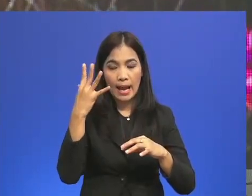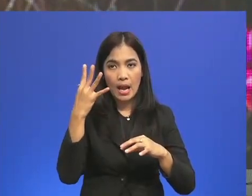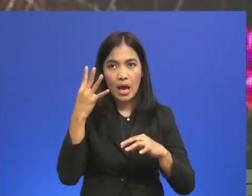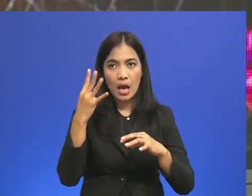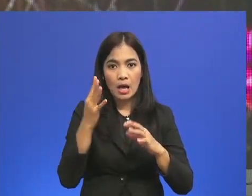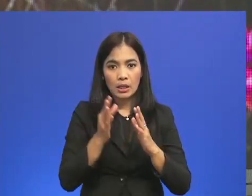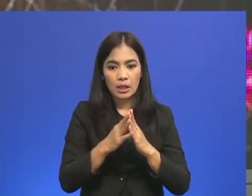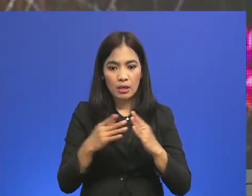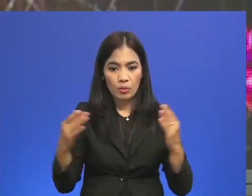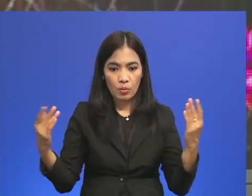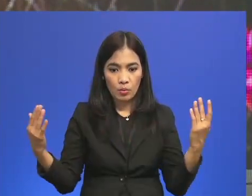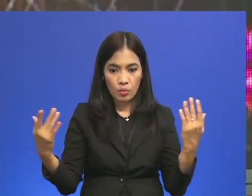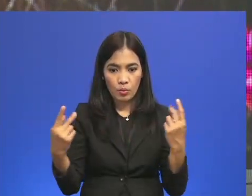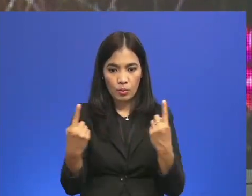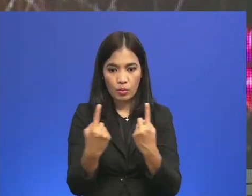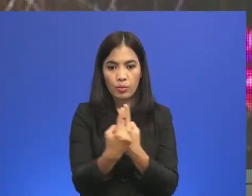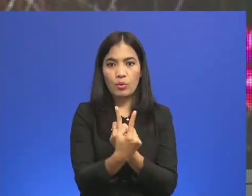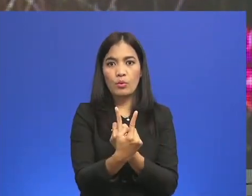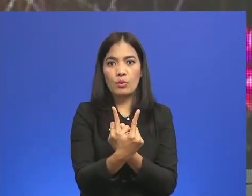cek cek cek.